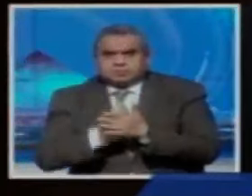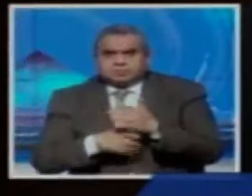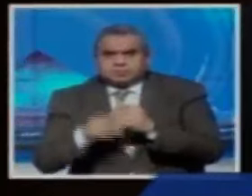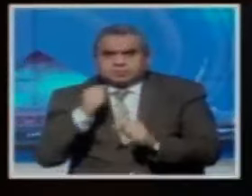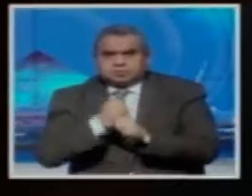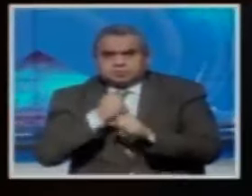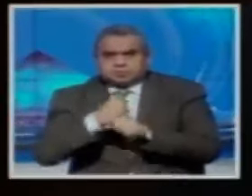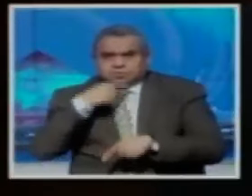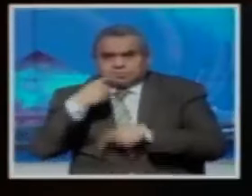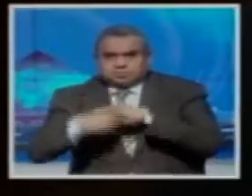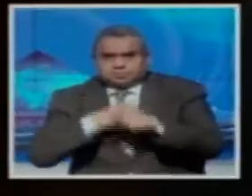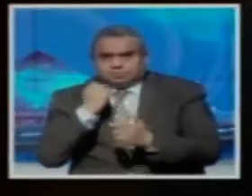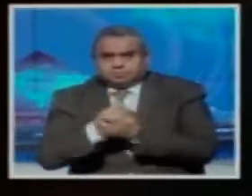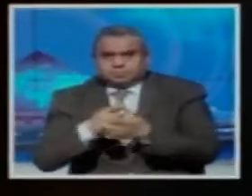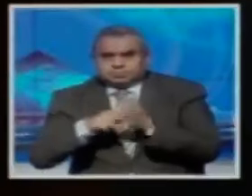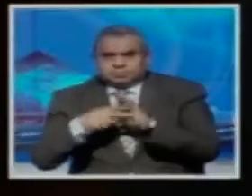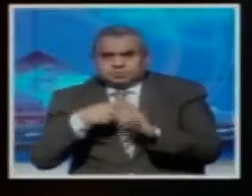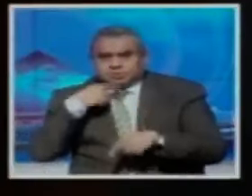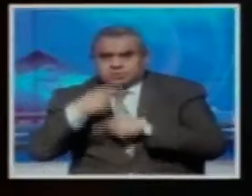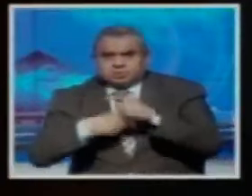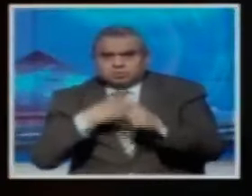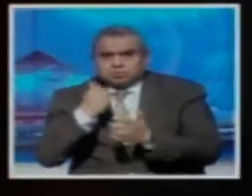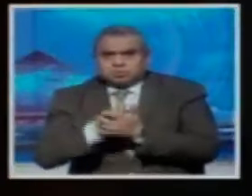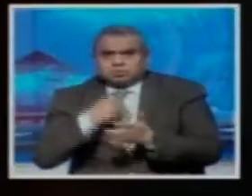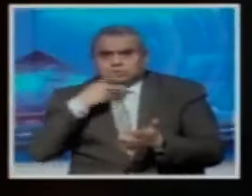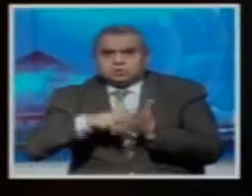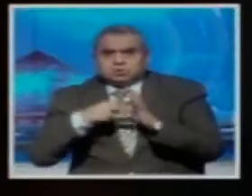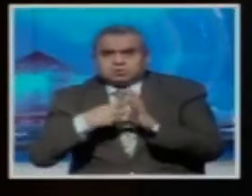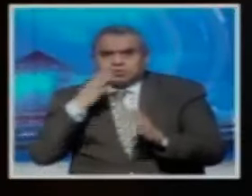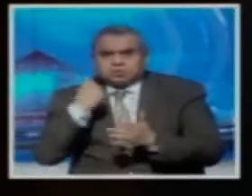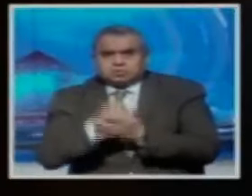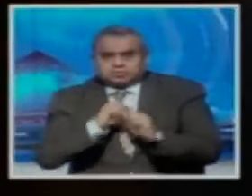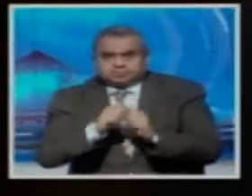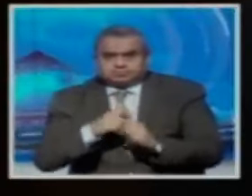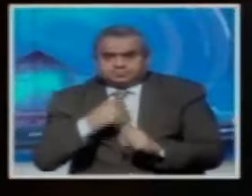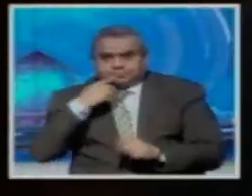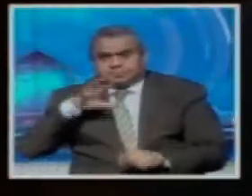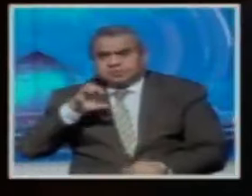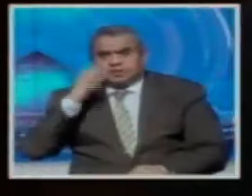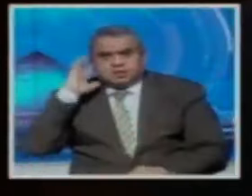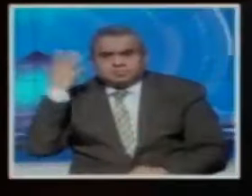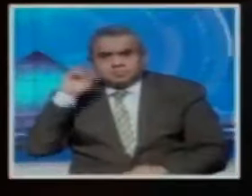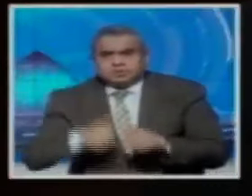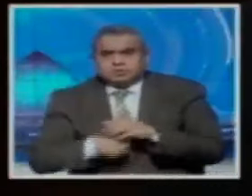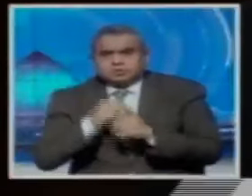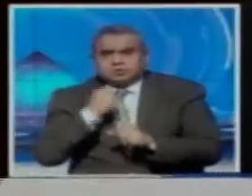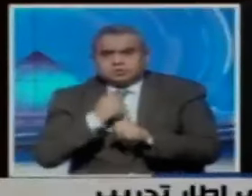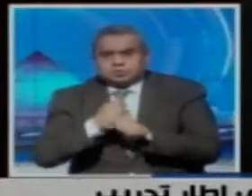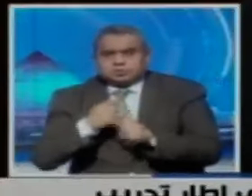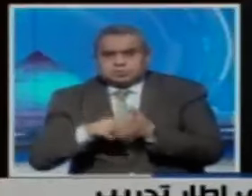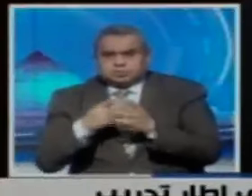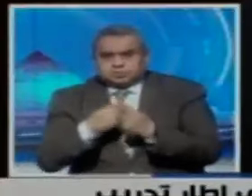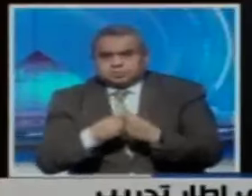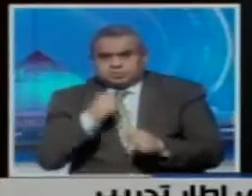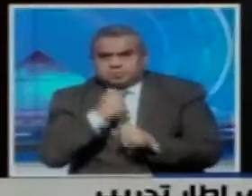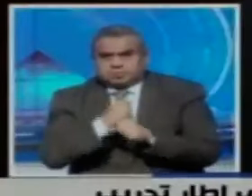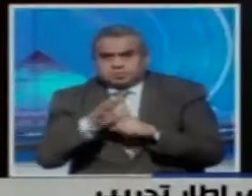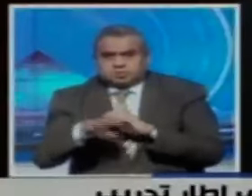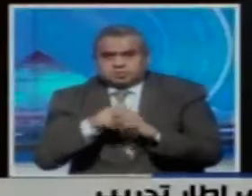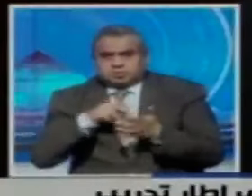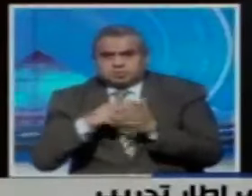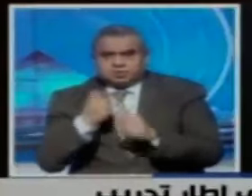كلها كشف دوري عن الأورام، وده طبعا بيشيل حمل كبير جدا عن المواطنين. كشف الدوري ده بيبقى جنبهم كشف